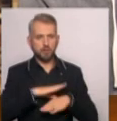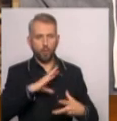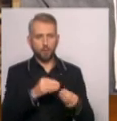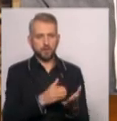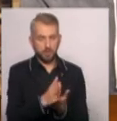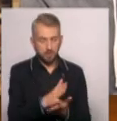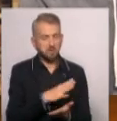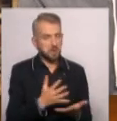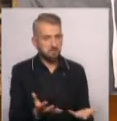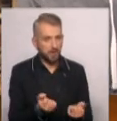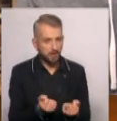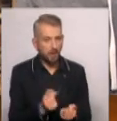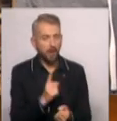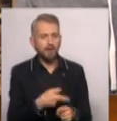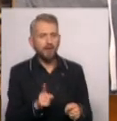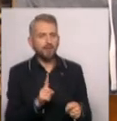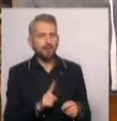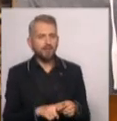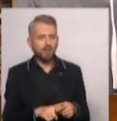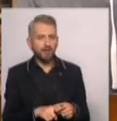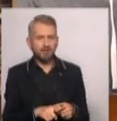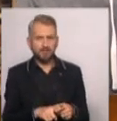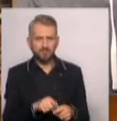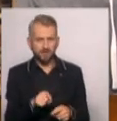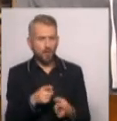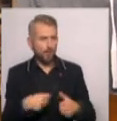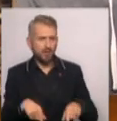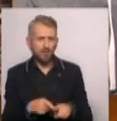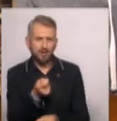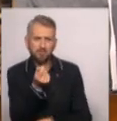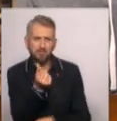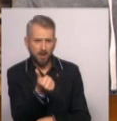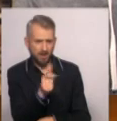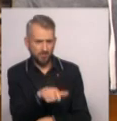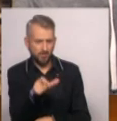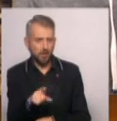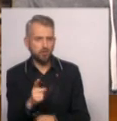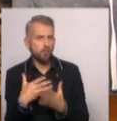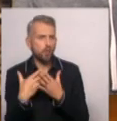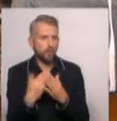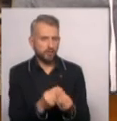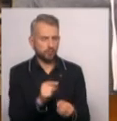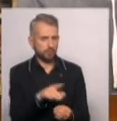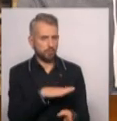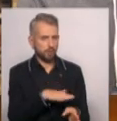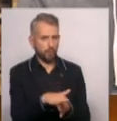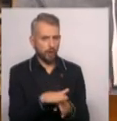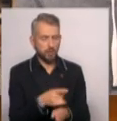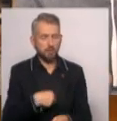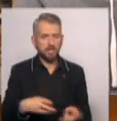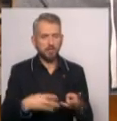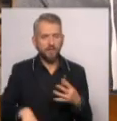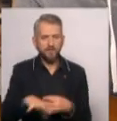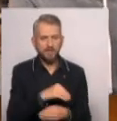була прийнята. Угу. Да, але це не настільки чисельна організація, щоб дотиснути, щоб вона була впроваджена. Нам треба всім